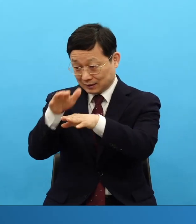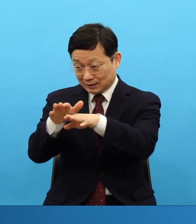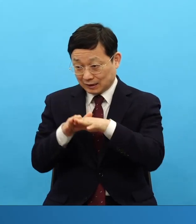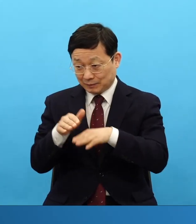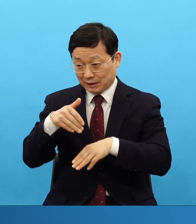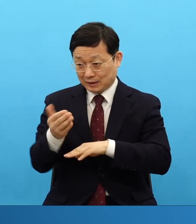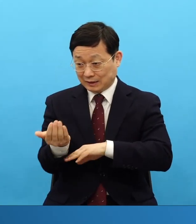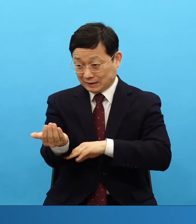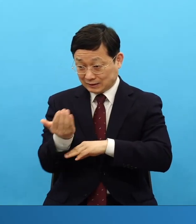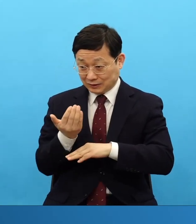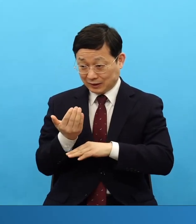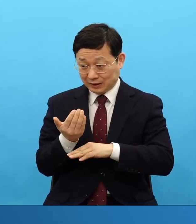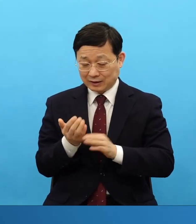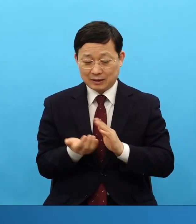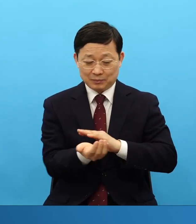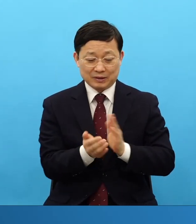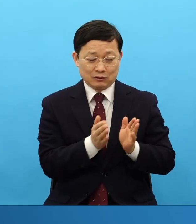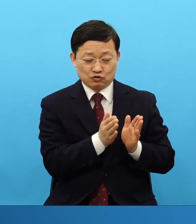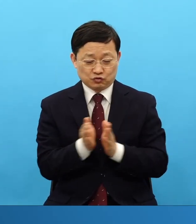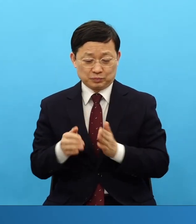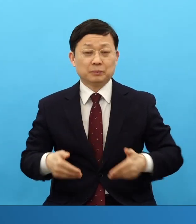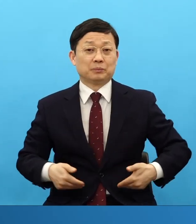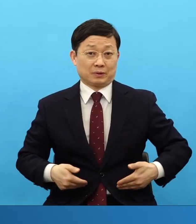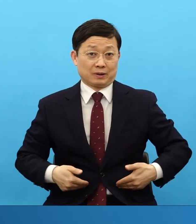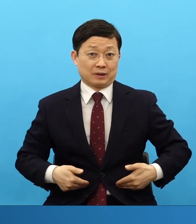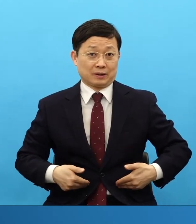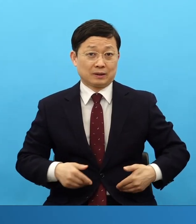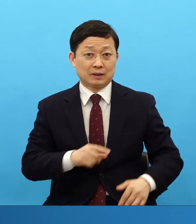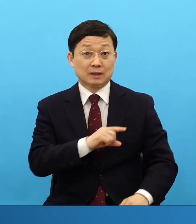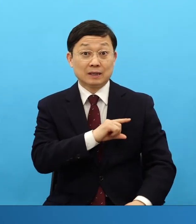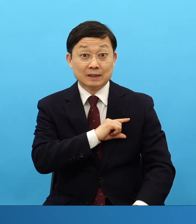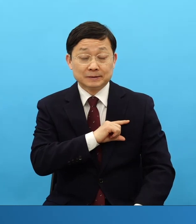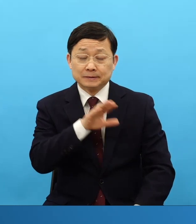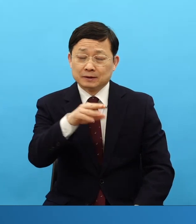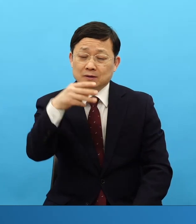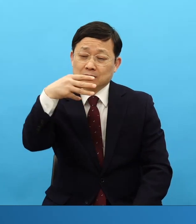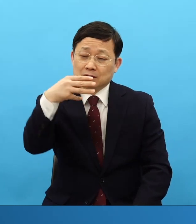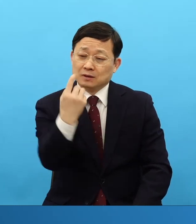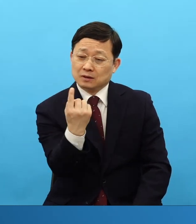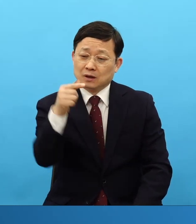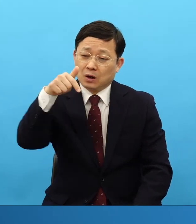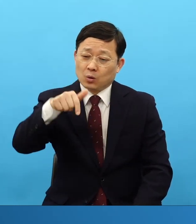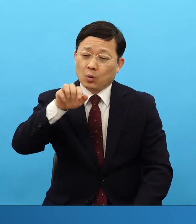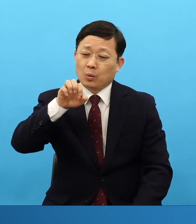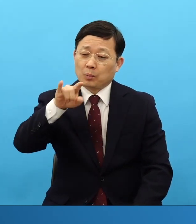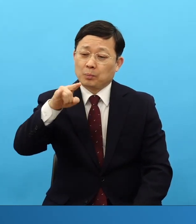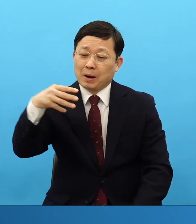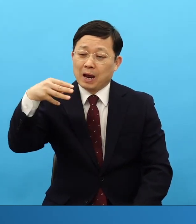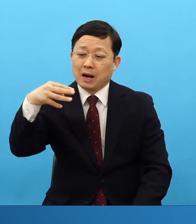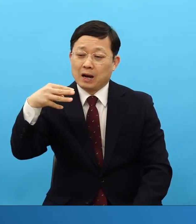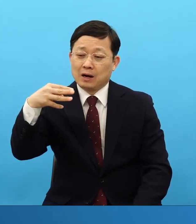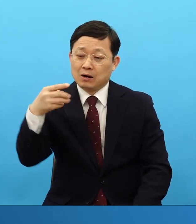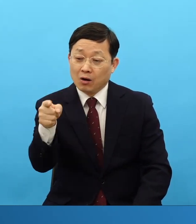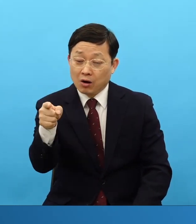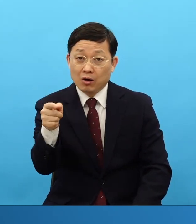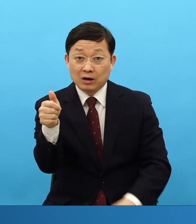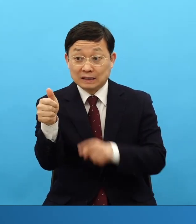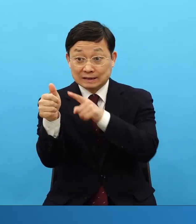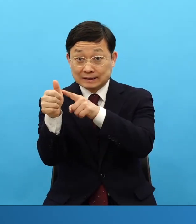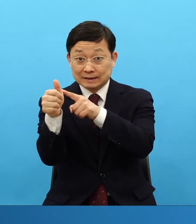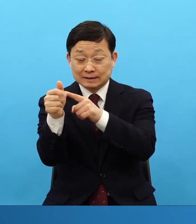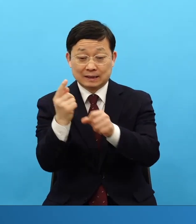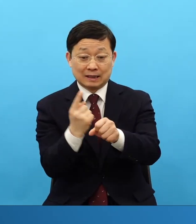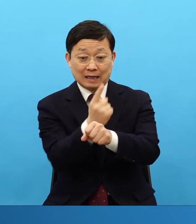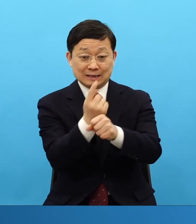사람은 굉장히 지혜 있는 사람이죠. 1시간 전에 교회 도착해서 기도했다는 겁니다. And Rockefeller was a very wise man. He went an hour